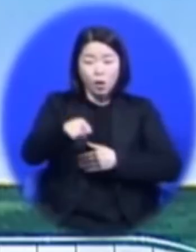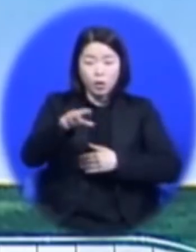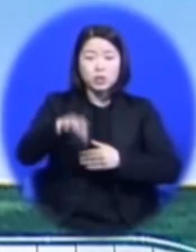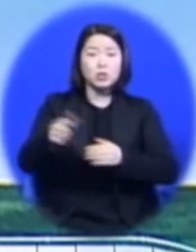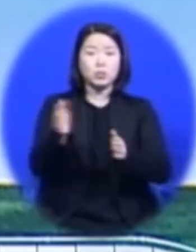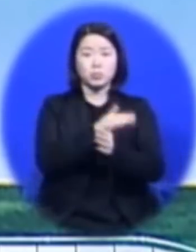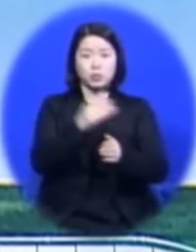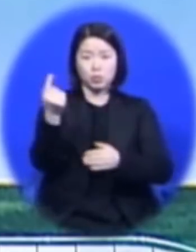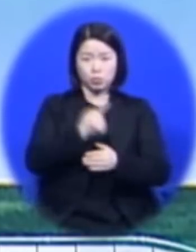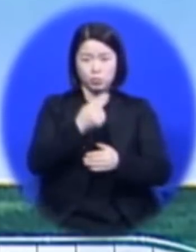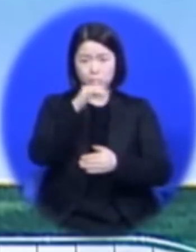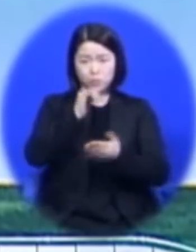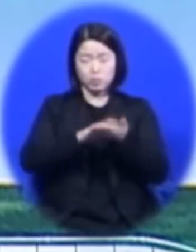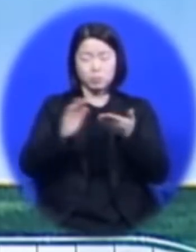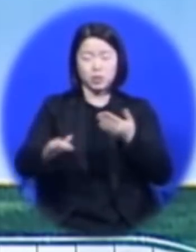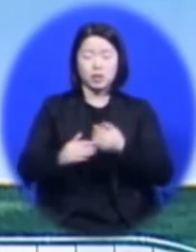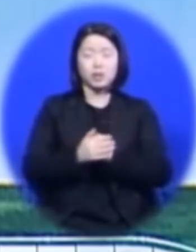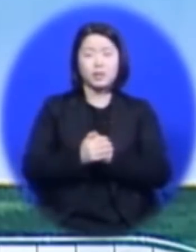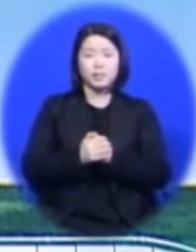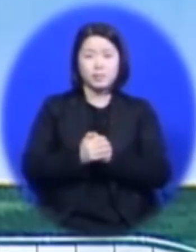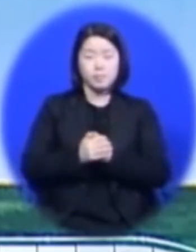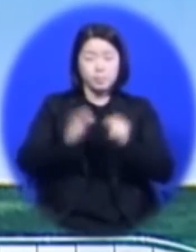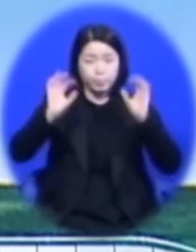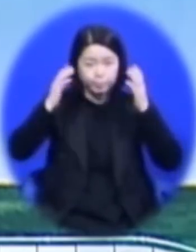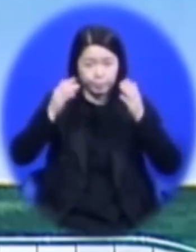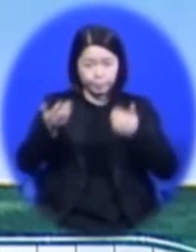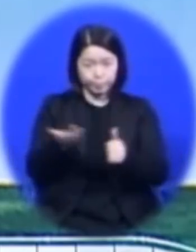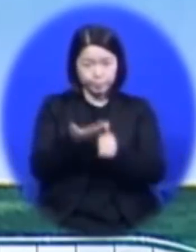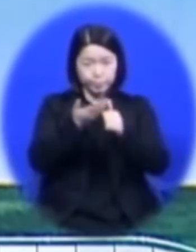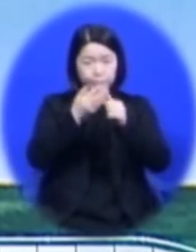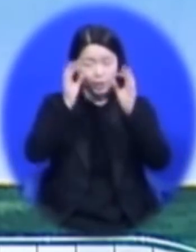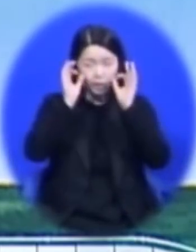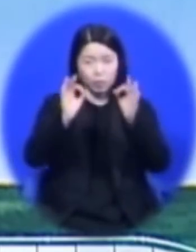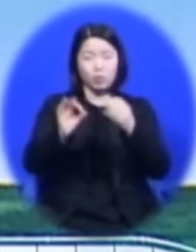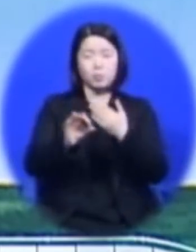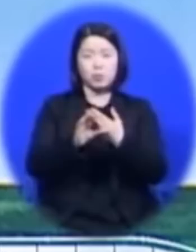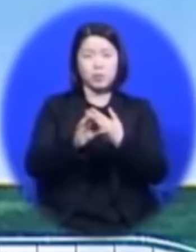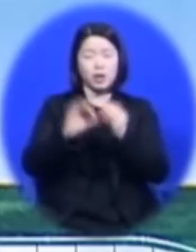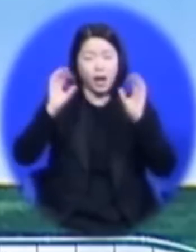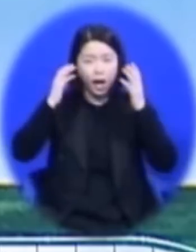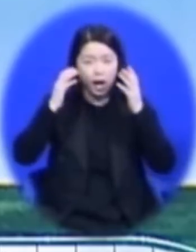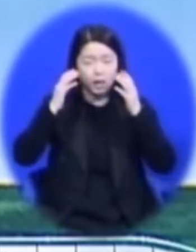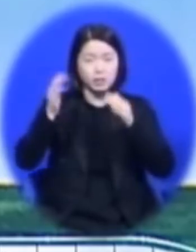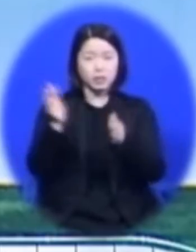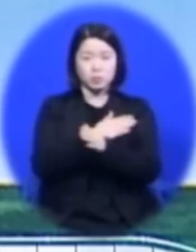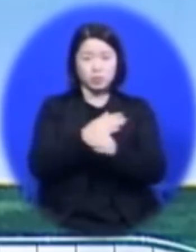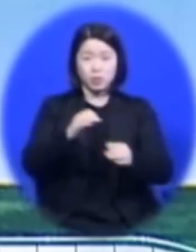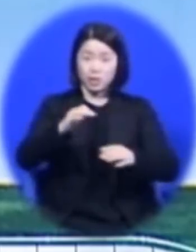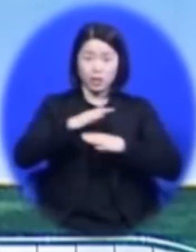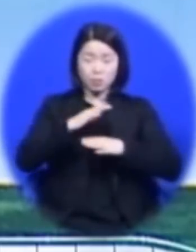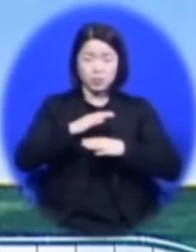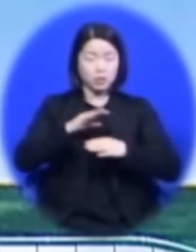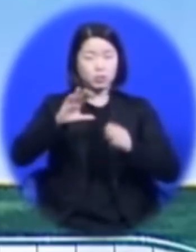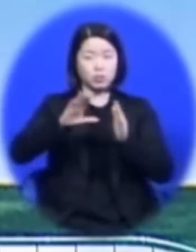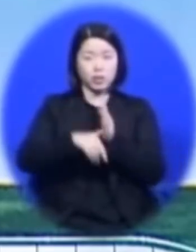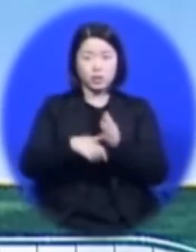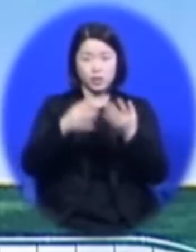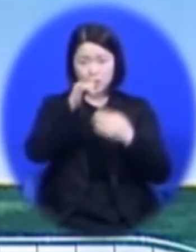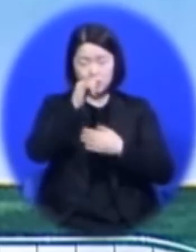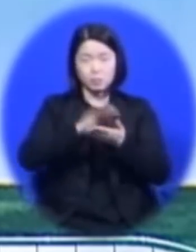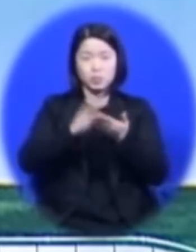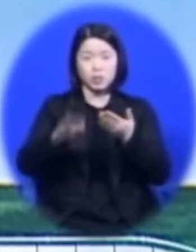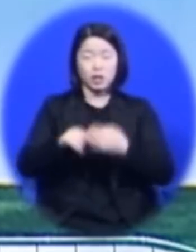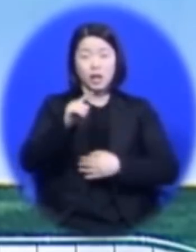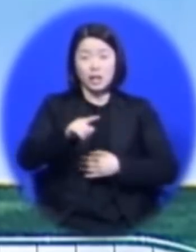그랬습니까 아이들을 길러 보면 아이들에게서 깜짝 놀랄 때가 있습니까